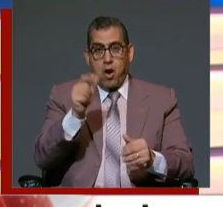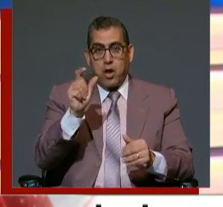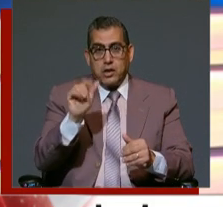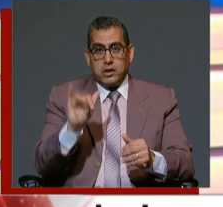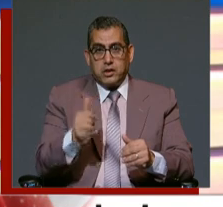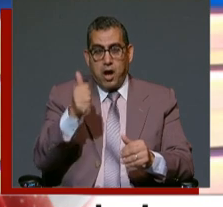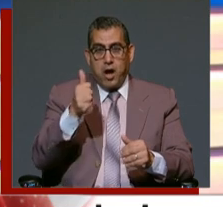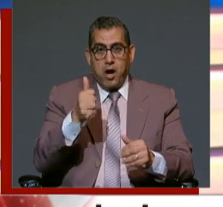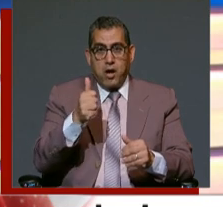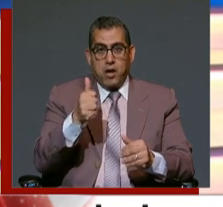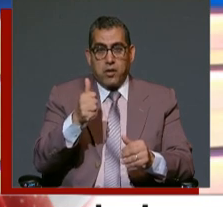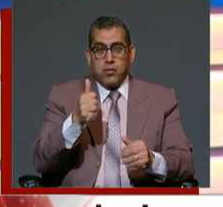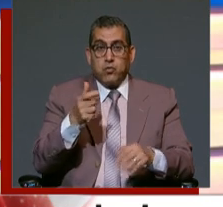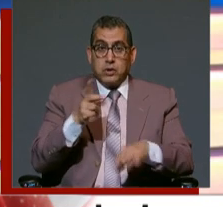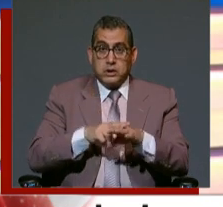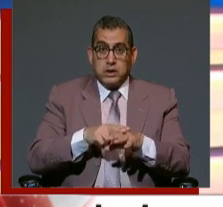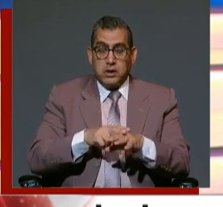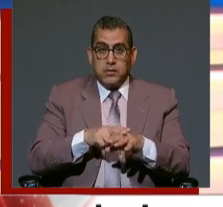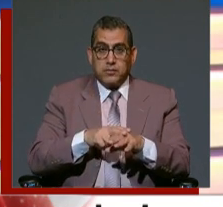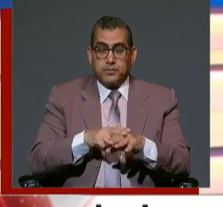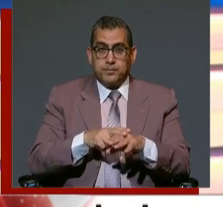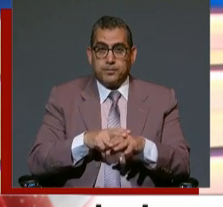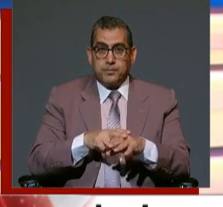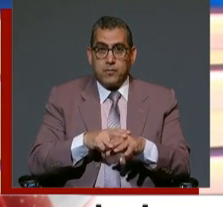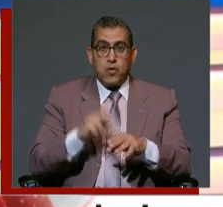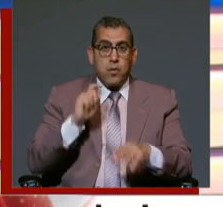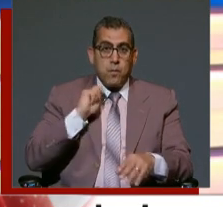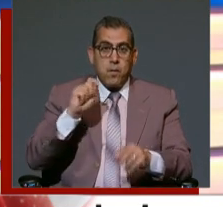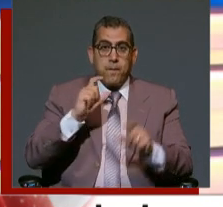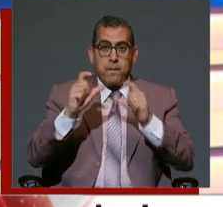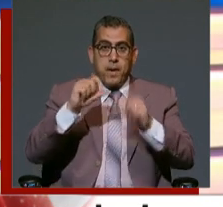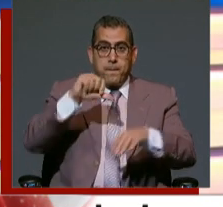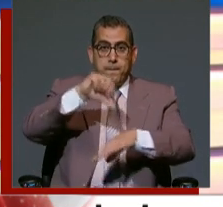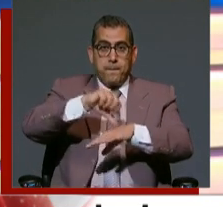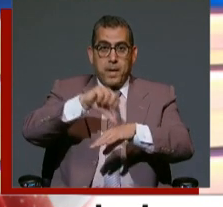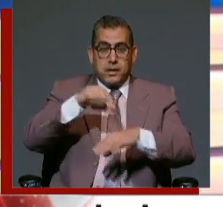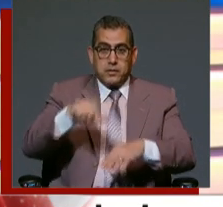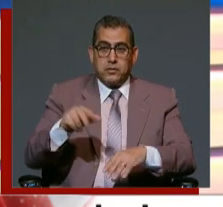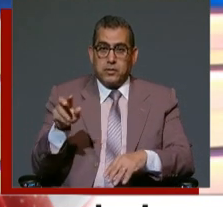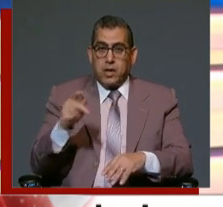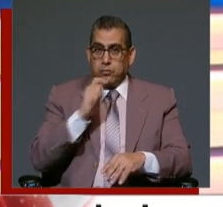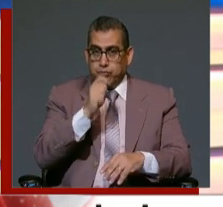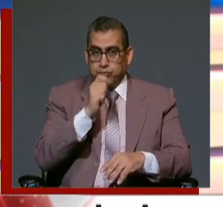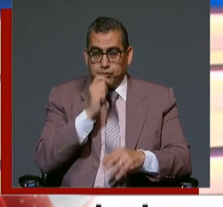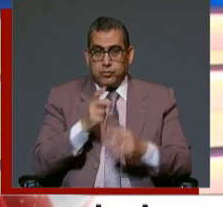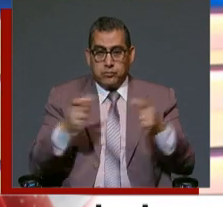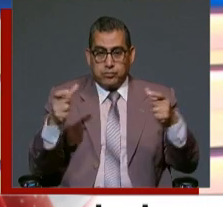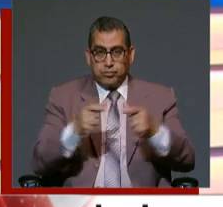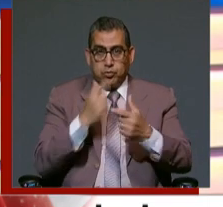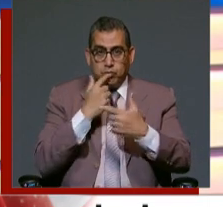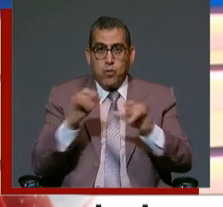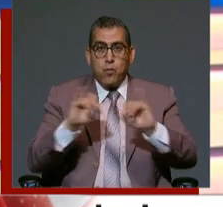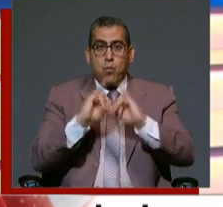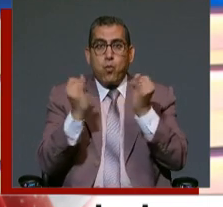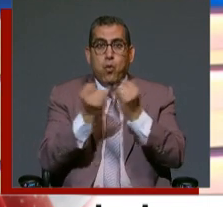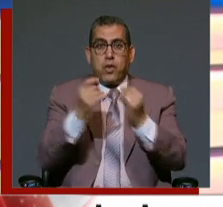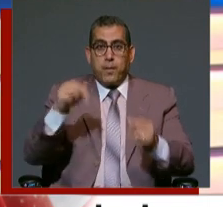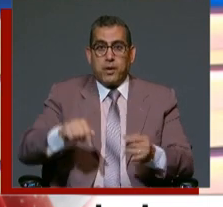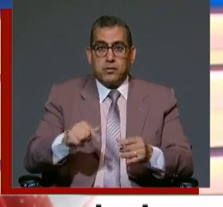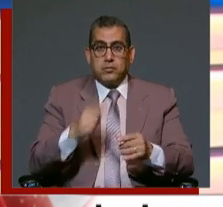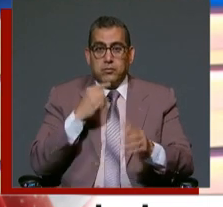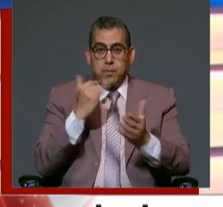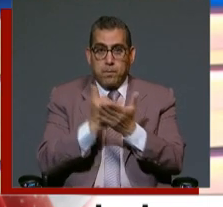المشاط وكذلك محافظ البنك المركزي سيلقي كلمة. هذا المؤتمر الذي ينظمه